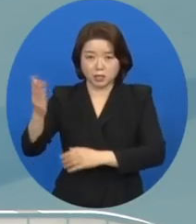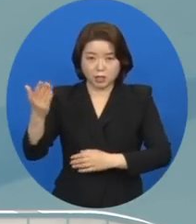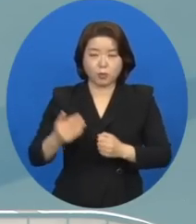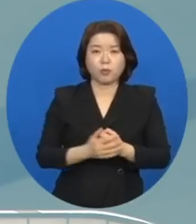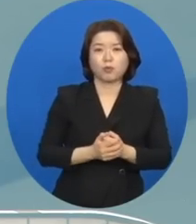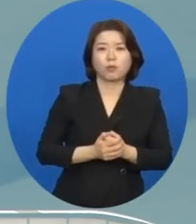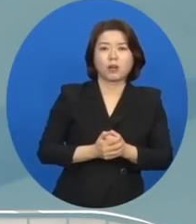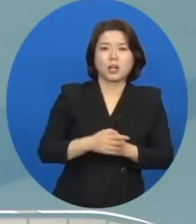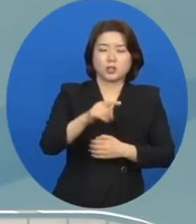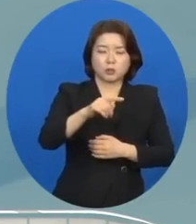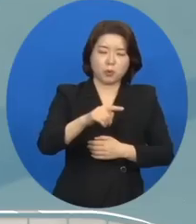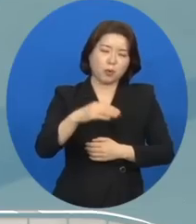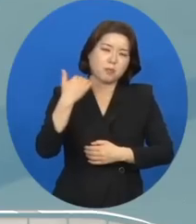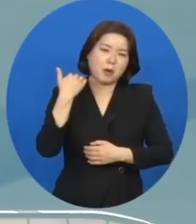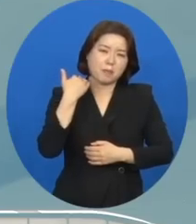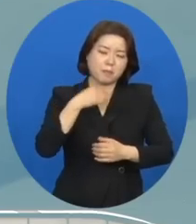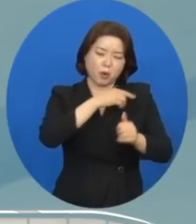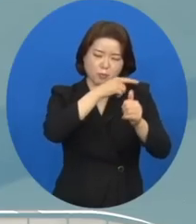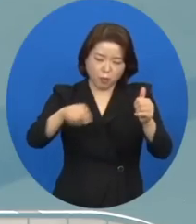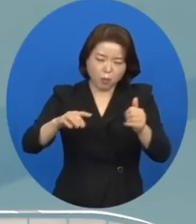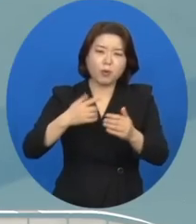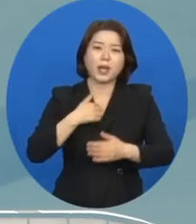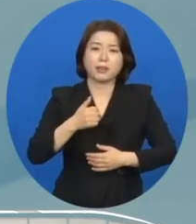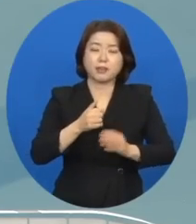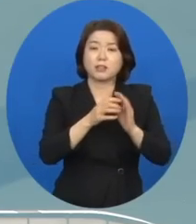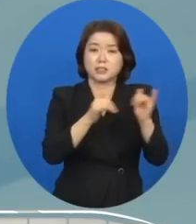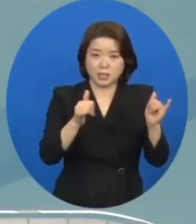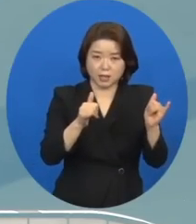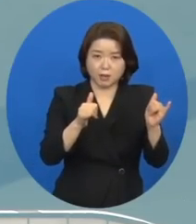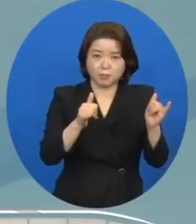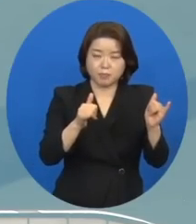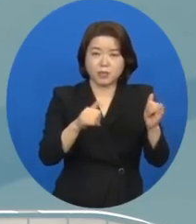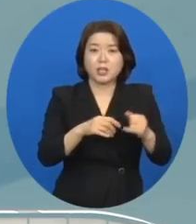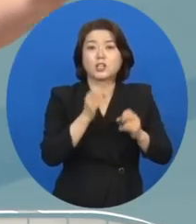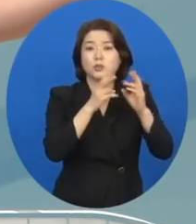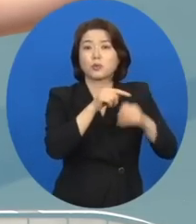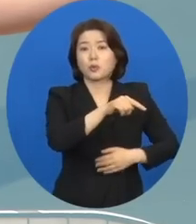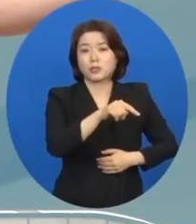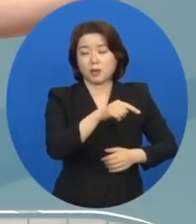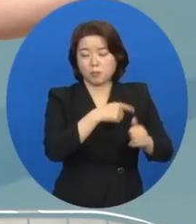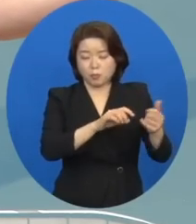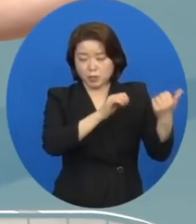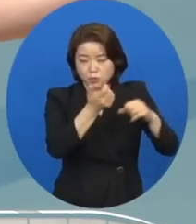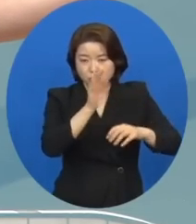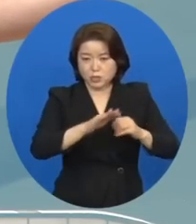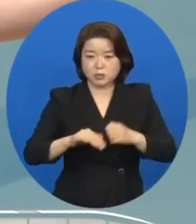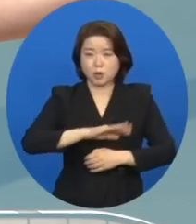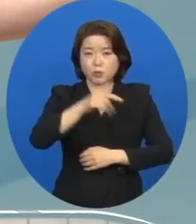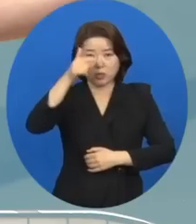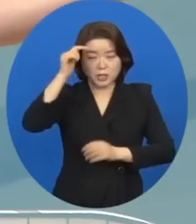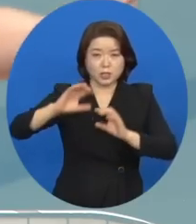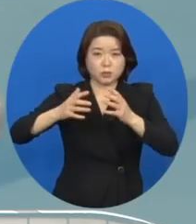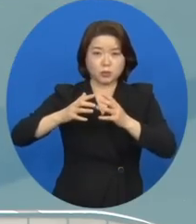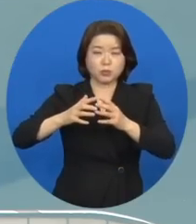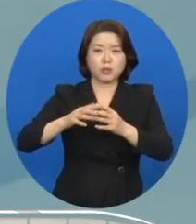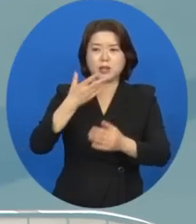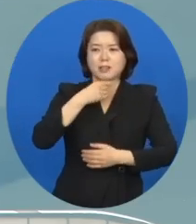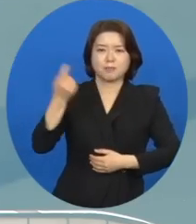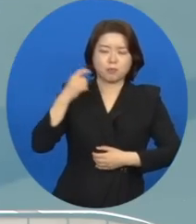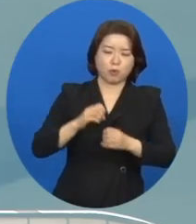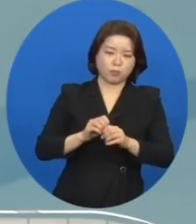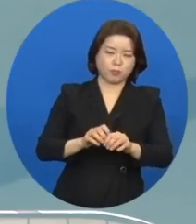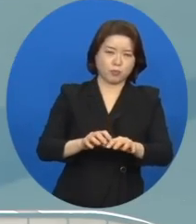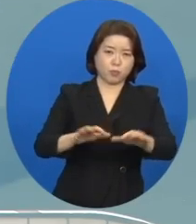읽고 죽인 그 사람이 예수님을 믿어서 조선에 복음이 전해지고 우리와 같이 수많은 사람들이 주님을 믿게 된